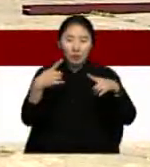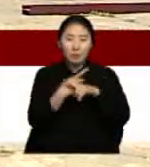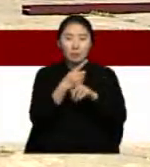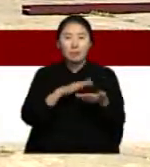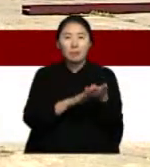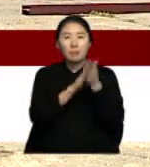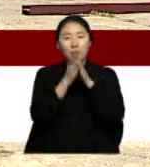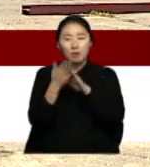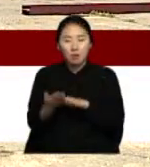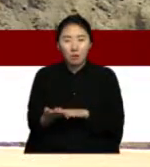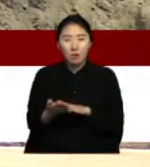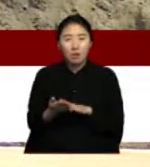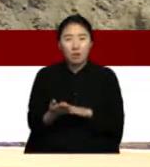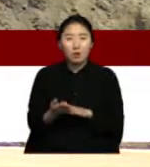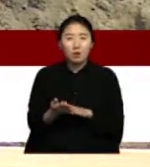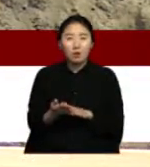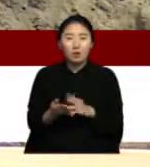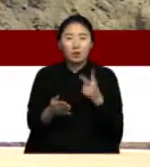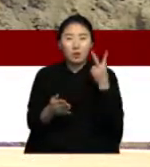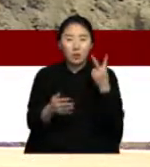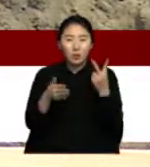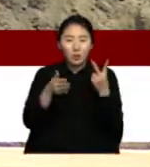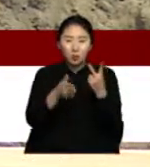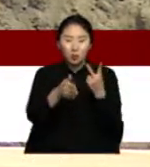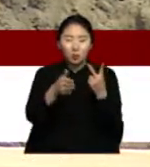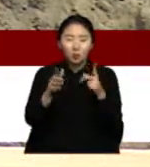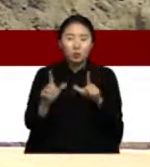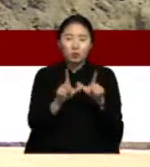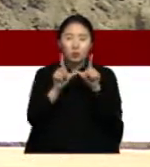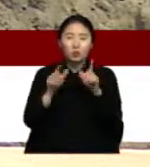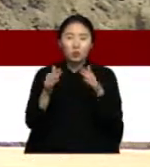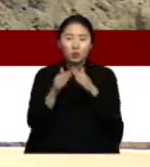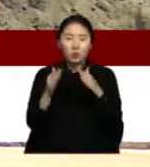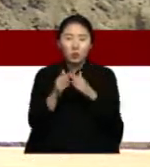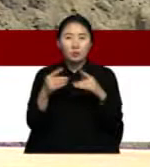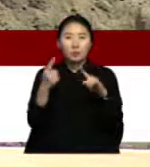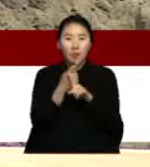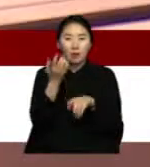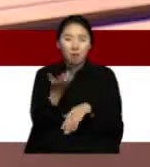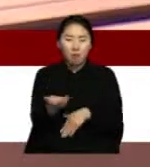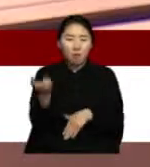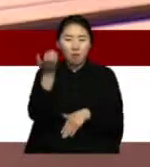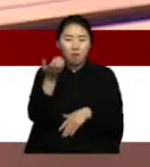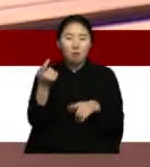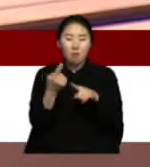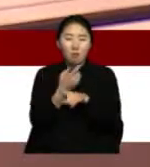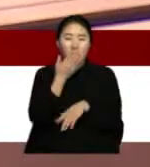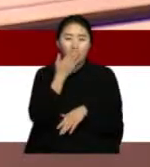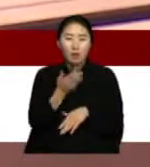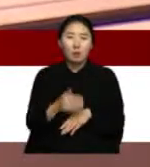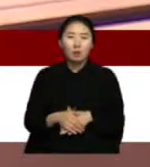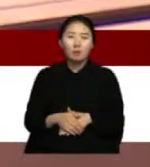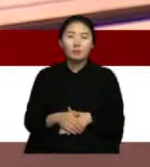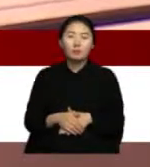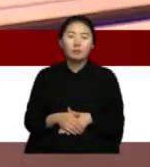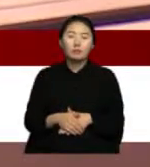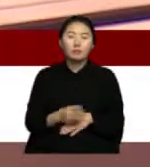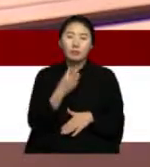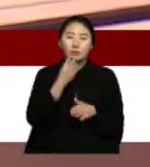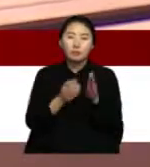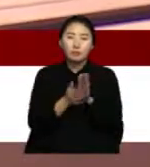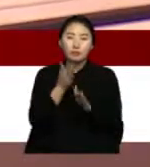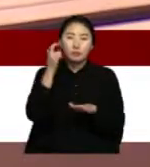탈바꿈합니다. 이종 일반 주거지역이었던 곳이 준주거지역으로 용도 변경된 겁니다. 최근